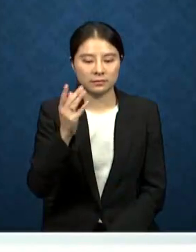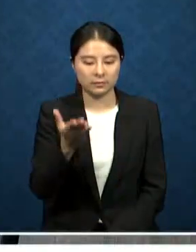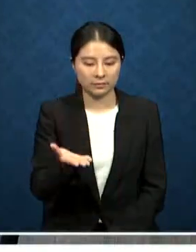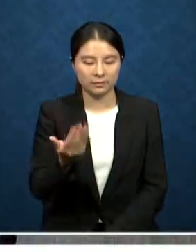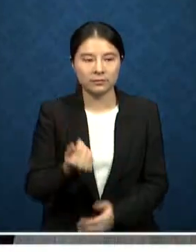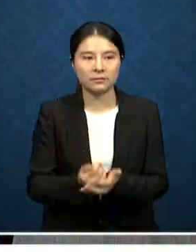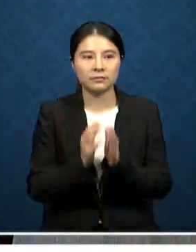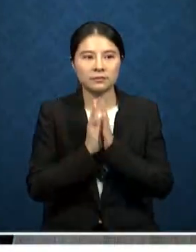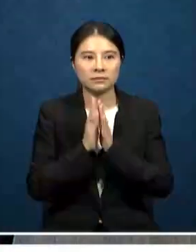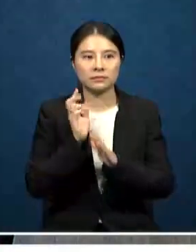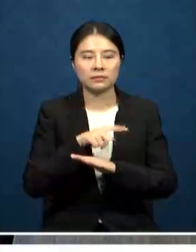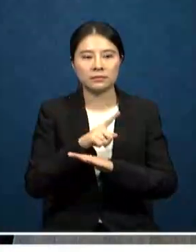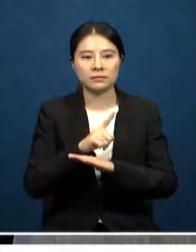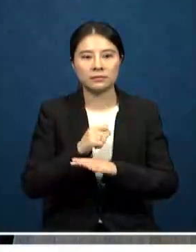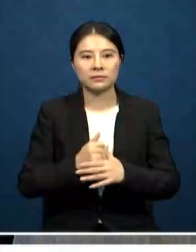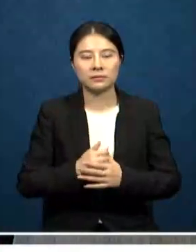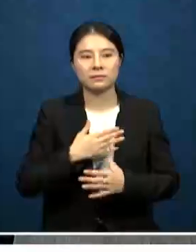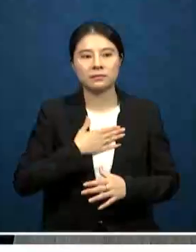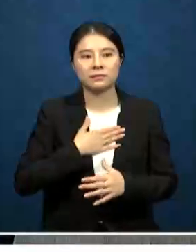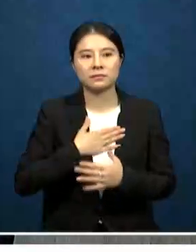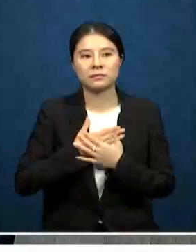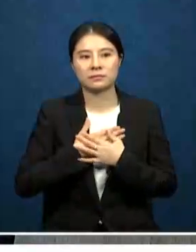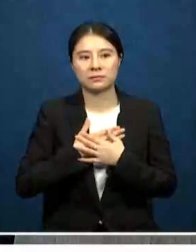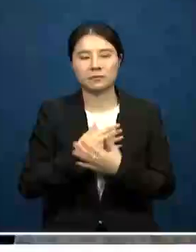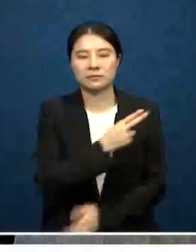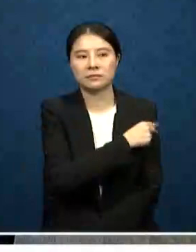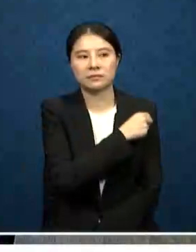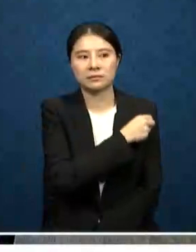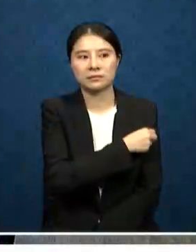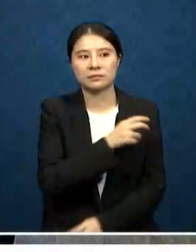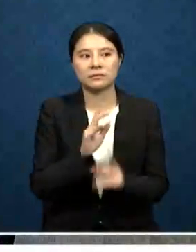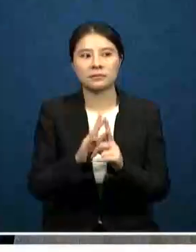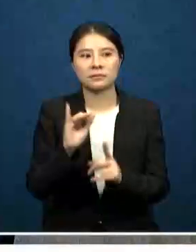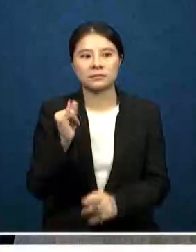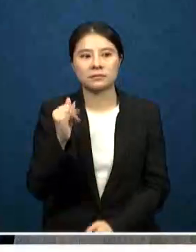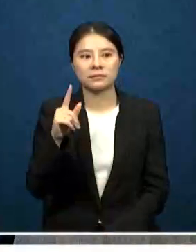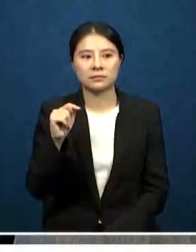กราบเรียนท่านประธานที่เคารพนายแพทยเจตศิลธนานนท์สมาชิกพุทธภุชคารักษ์